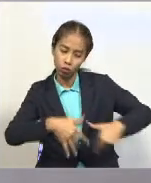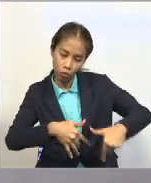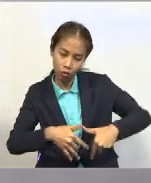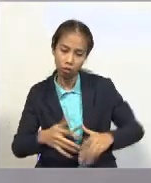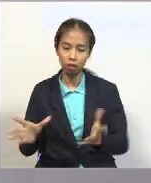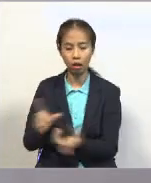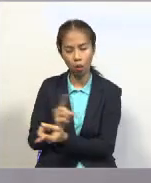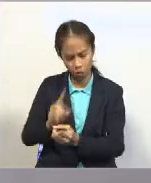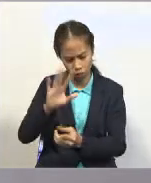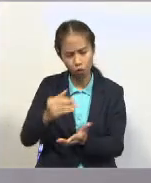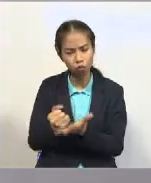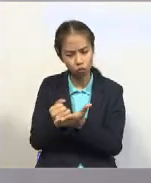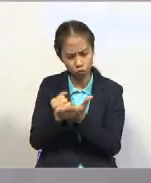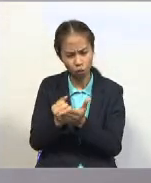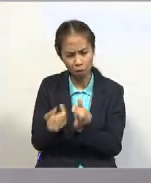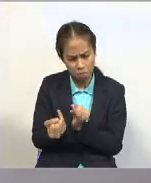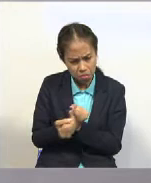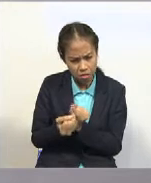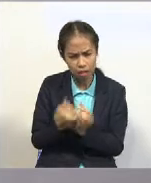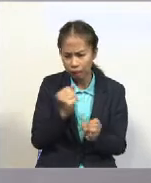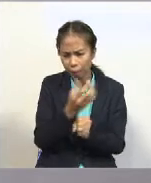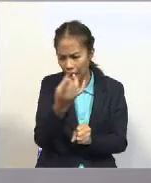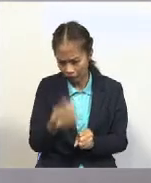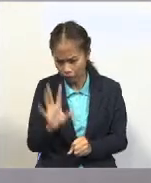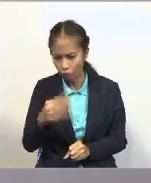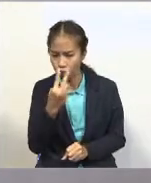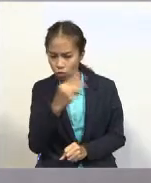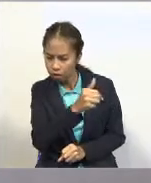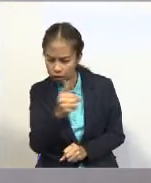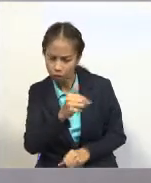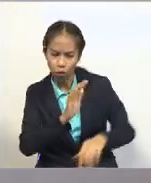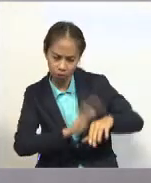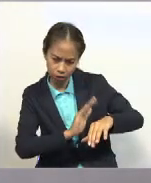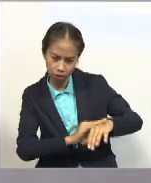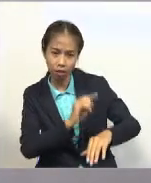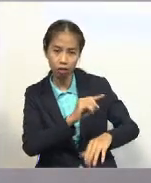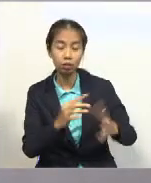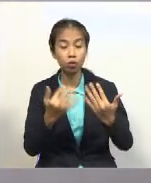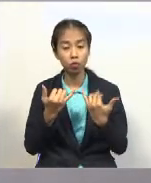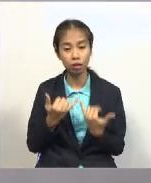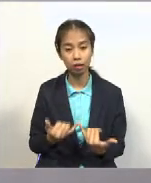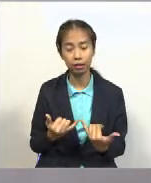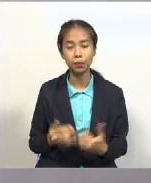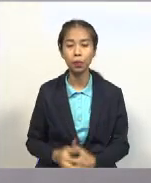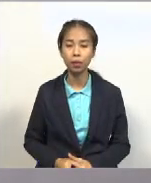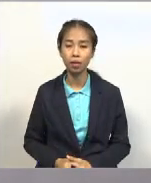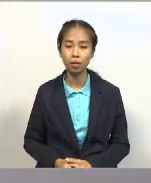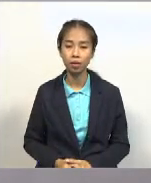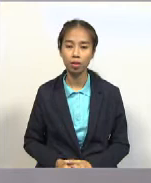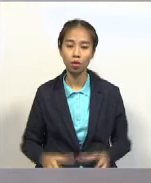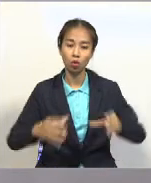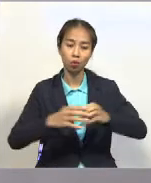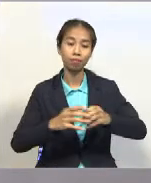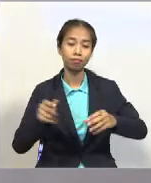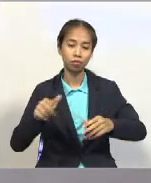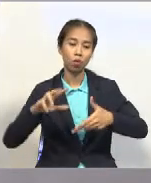นกับสังคมต่างๆนะครับทำอะไรก็ต้องรอบคอบนะก็ต้องตักเตือนกันวันนี้ก็ทราบว่าทางพรรคประชารัฐเข้